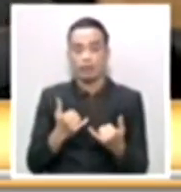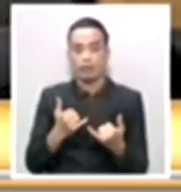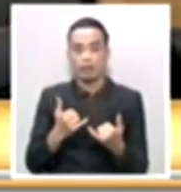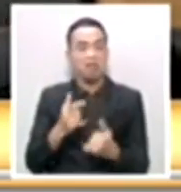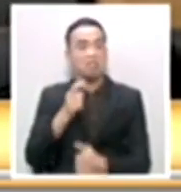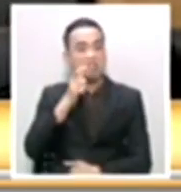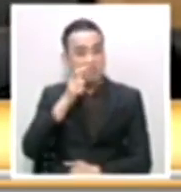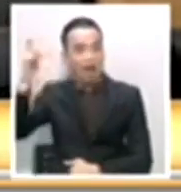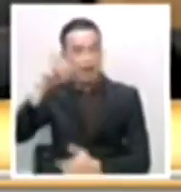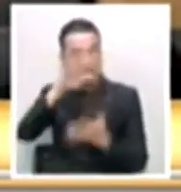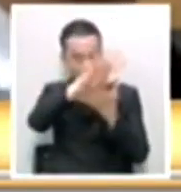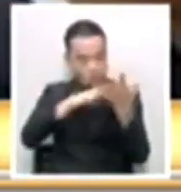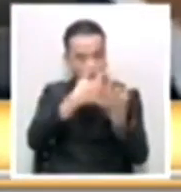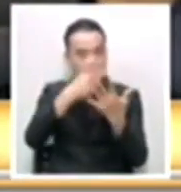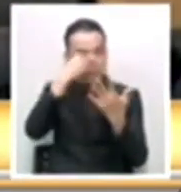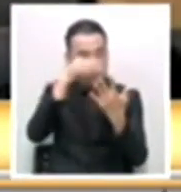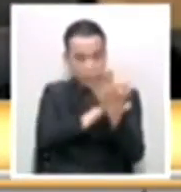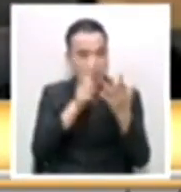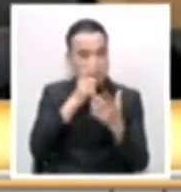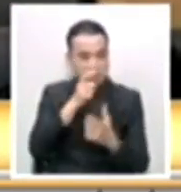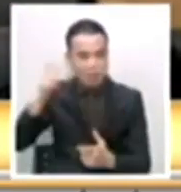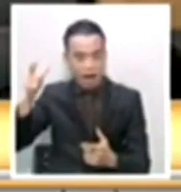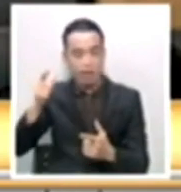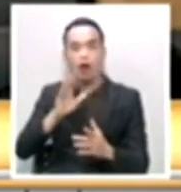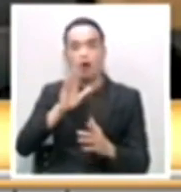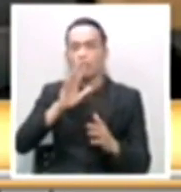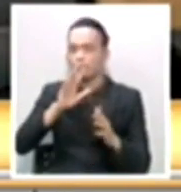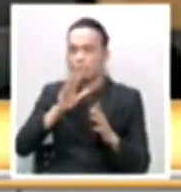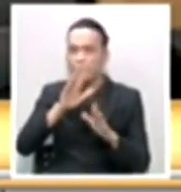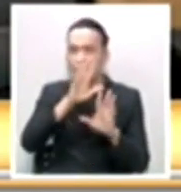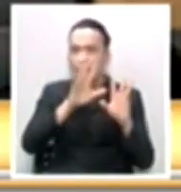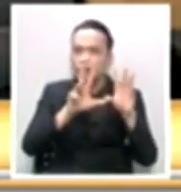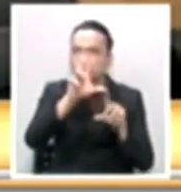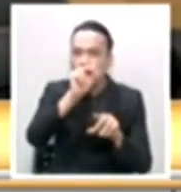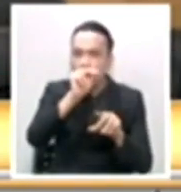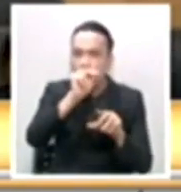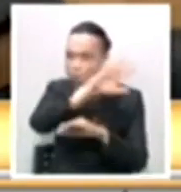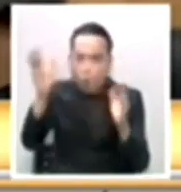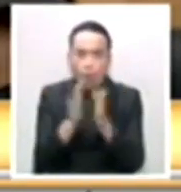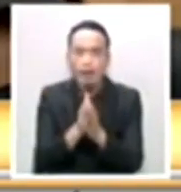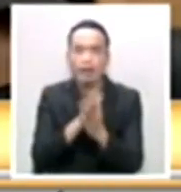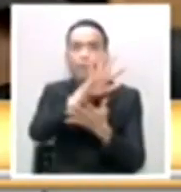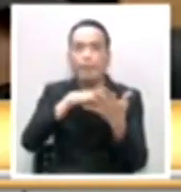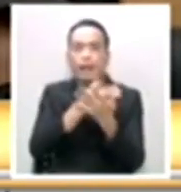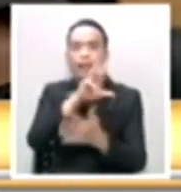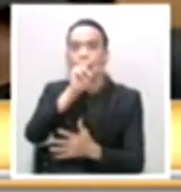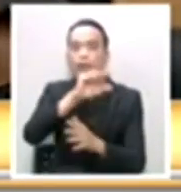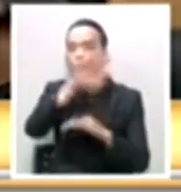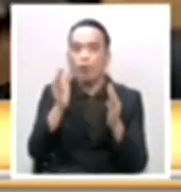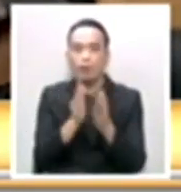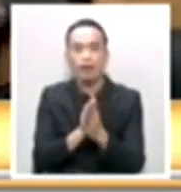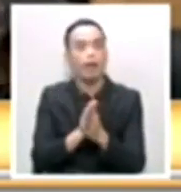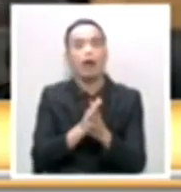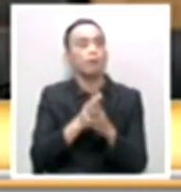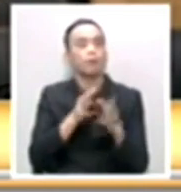ดนี้ซึ่งเป็นผังเมืองที่จริงในความเป็นจริงแล้วเท่ากับผังเมืองรวม30ผังเมืองรวมกันมันเป็นไปได้อย่างไรที่จะถูกหลักผังเมื